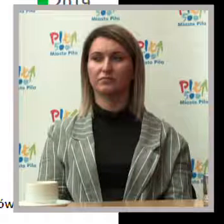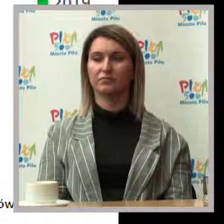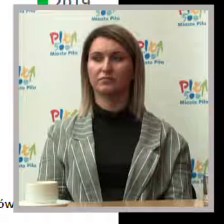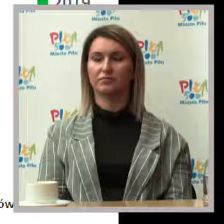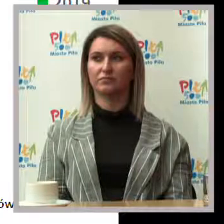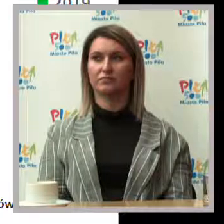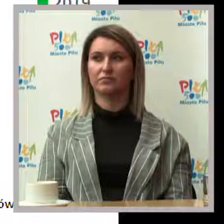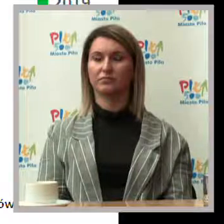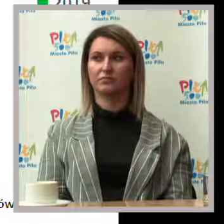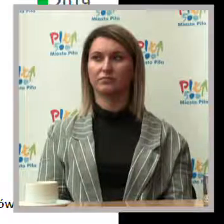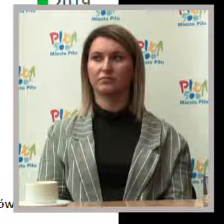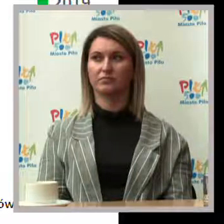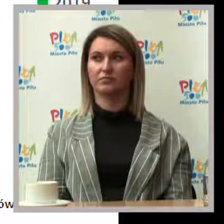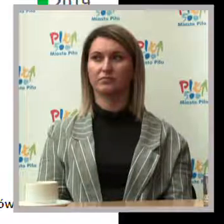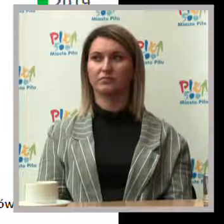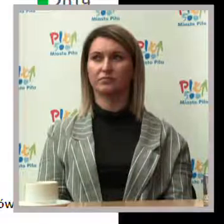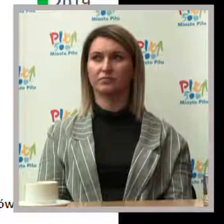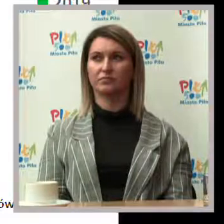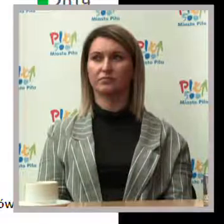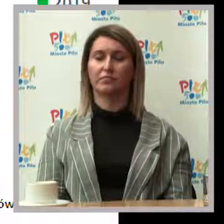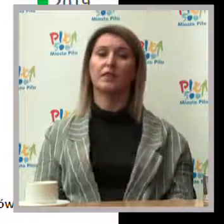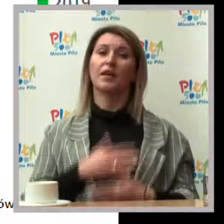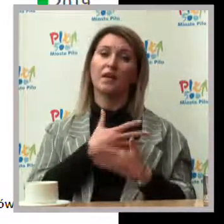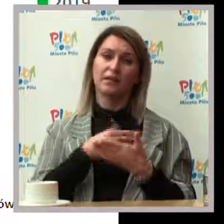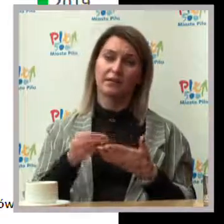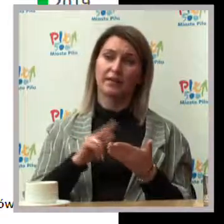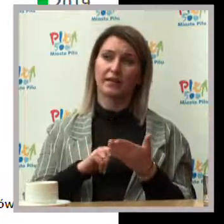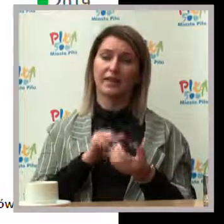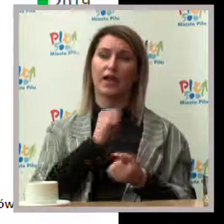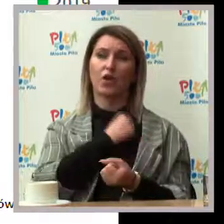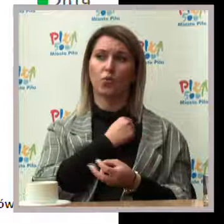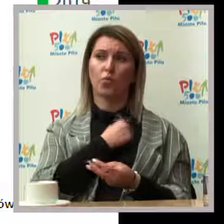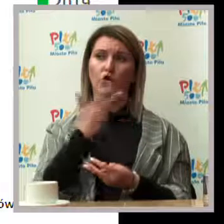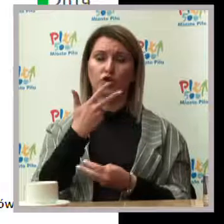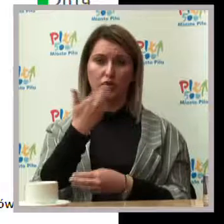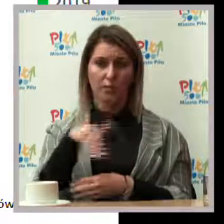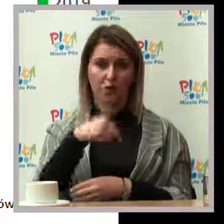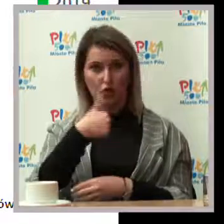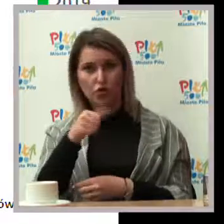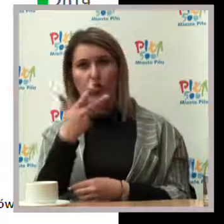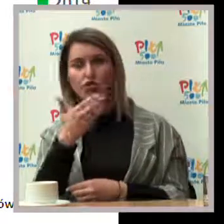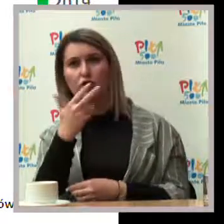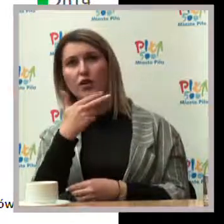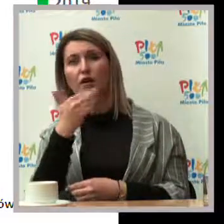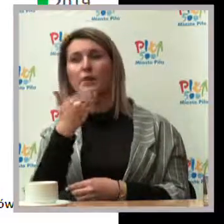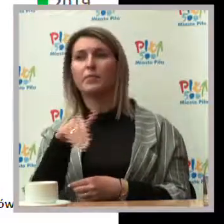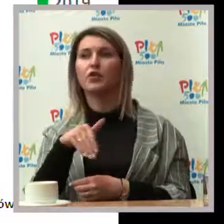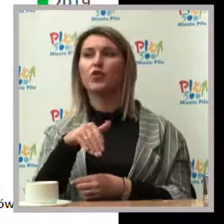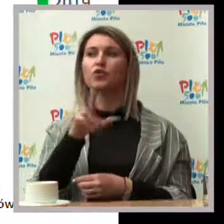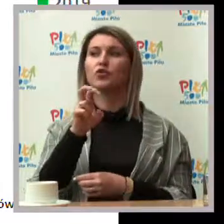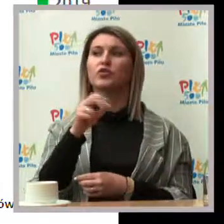złotych w bieżącym roku. Wydatki na obsługę długu 3 miliony 100, 3 miliony 300 i 3 miliony